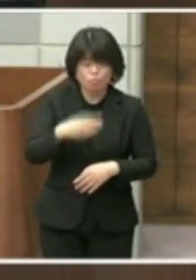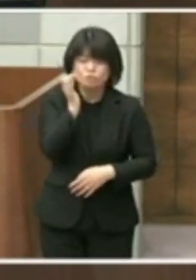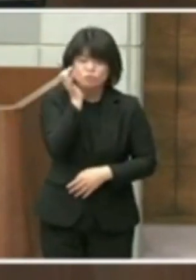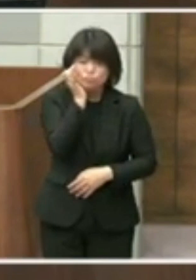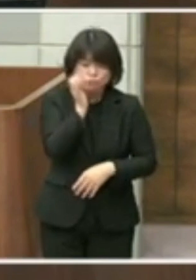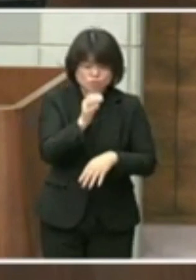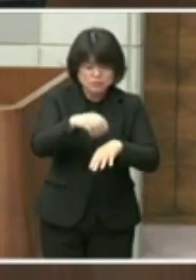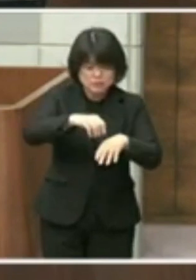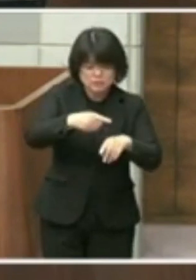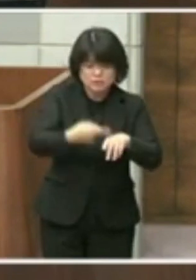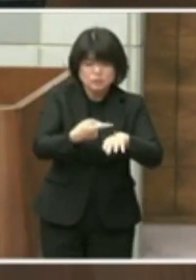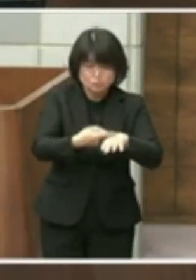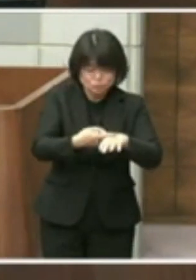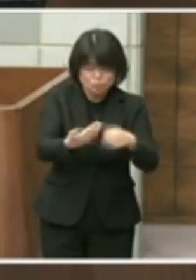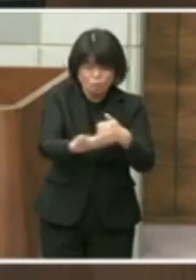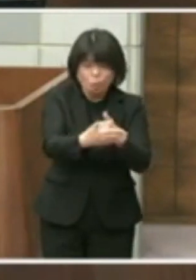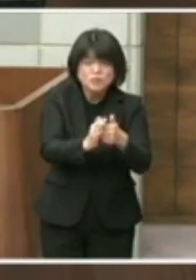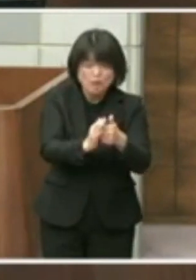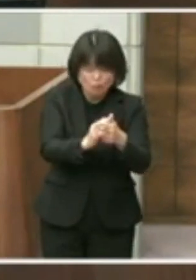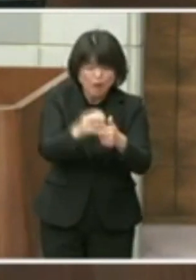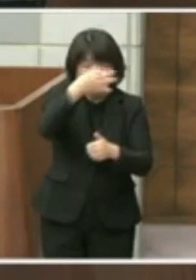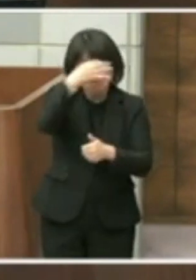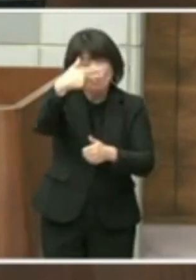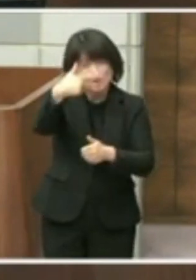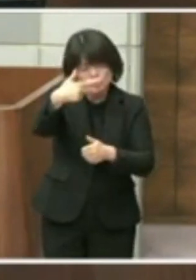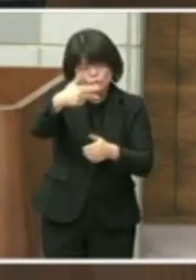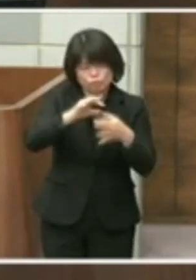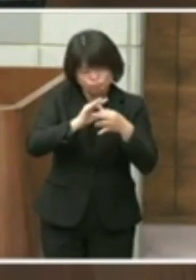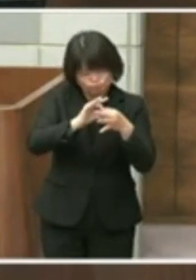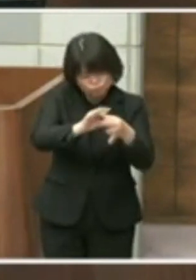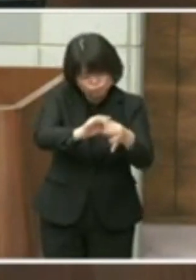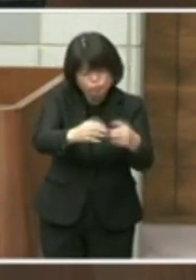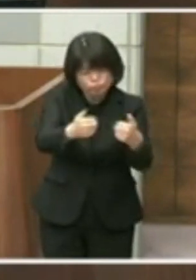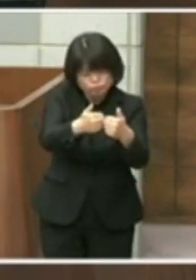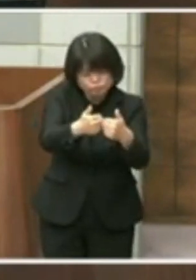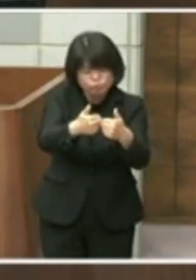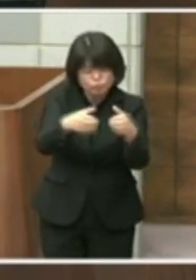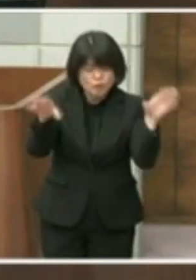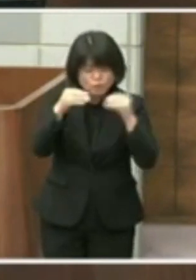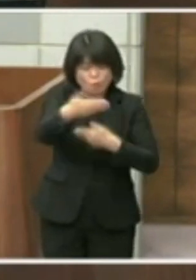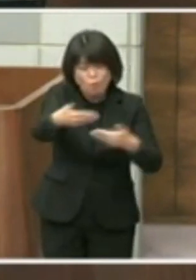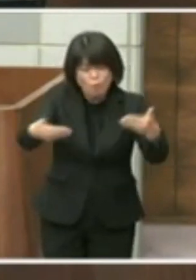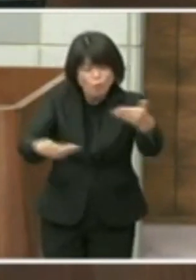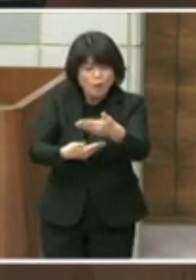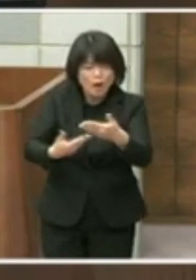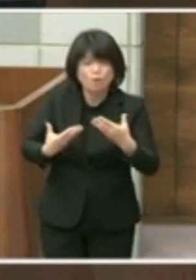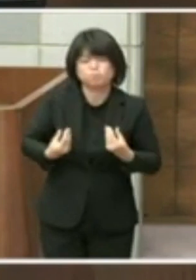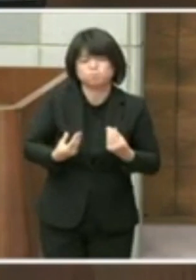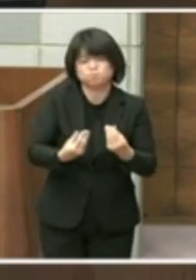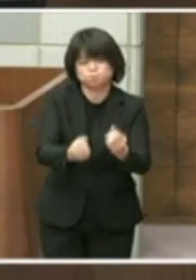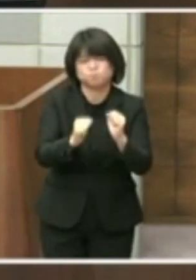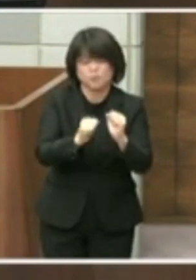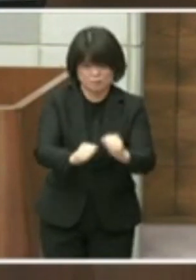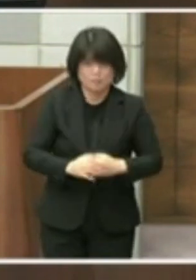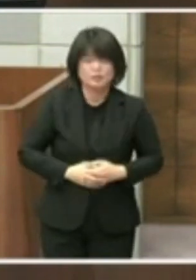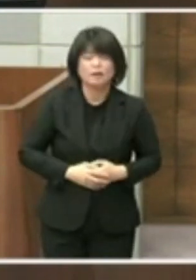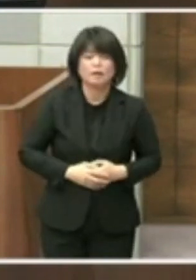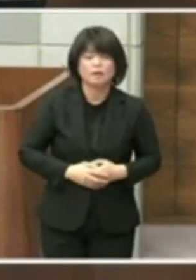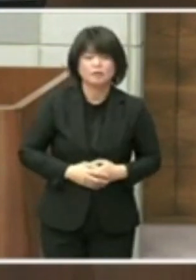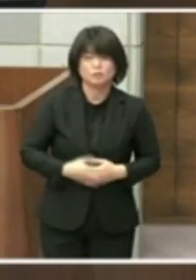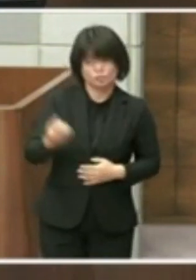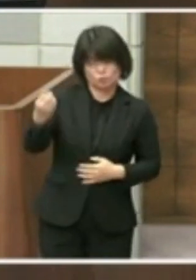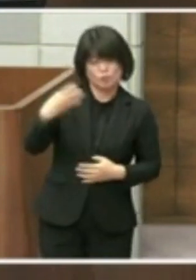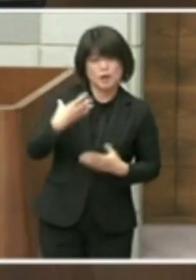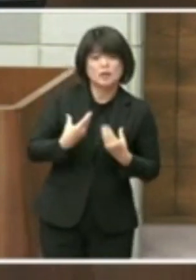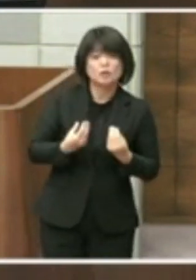従前から神戸市と定期的に会議を開催し、情報交換を行ってまいりました。議員ご指